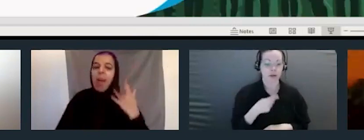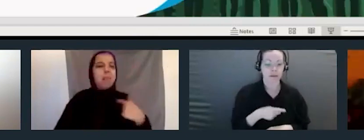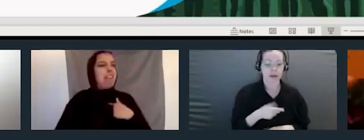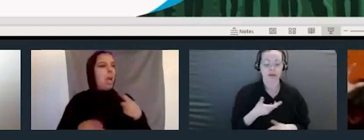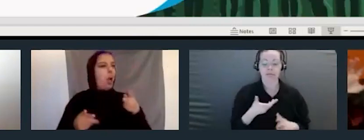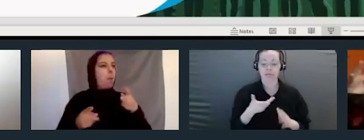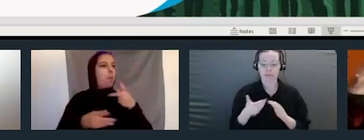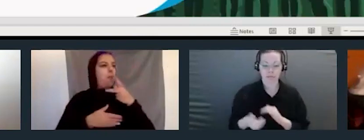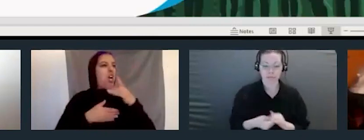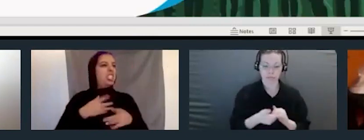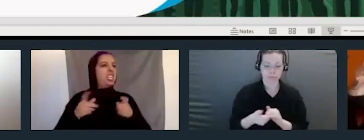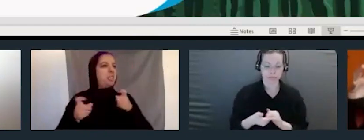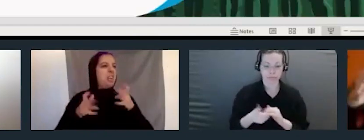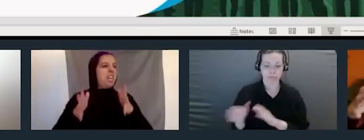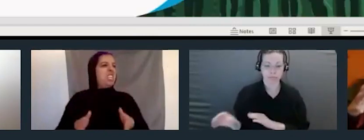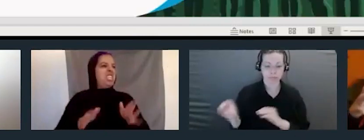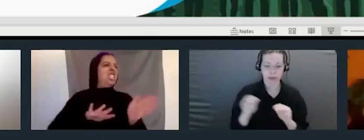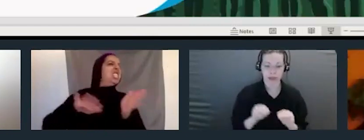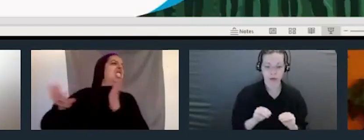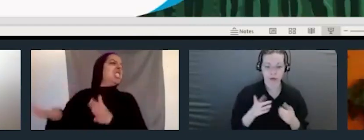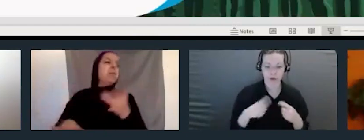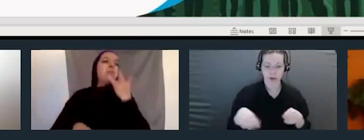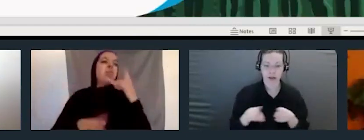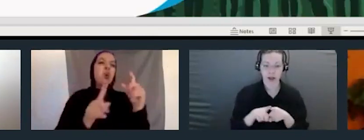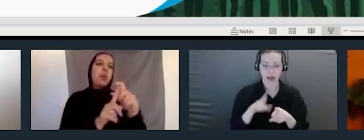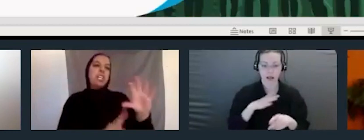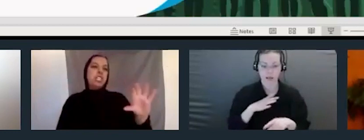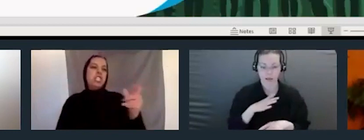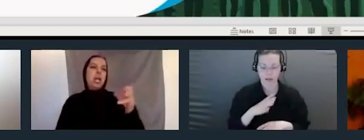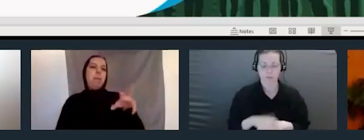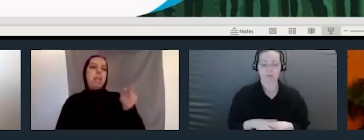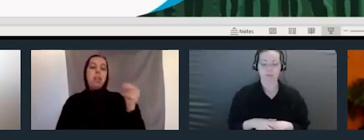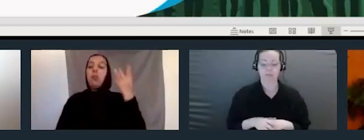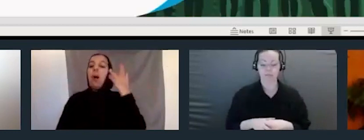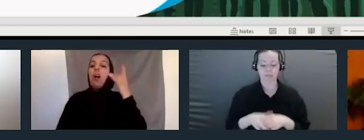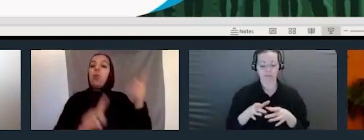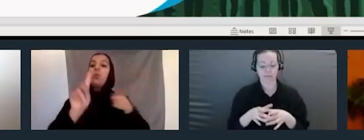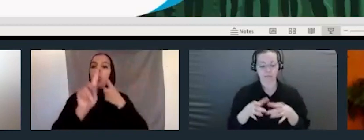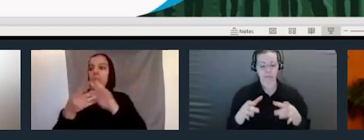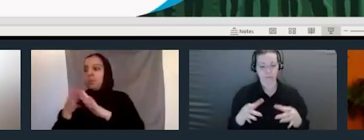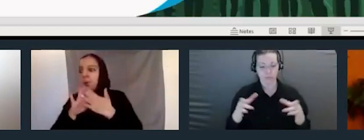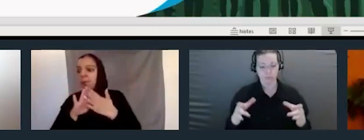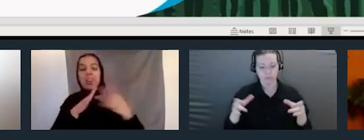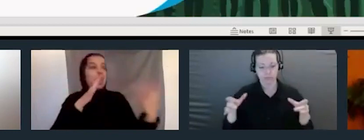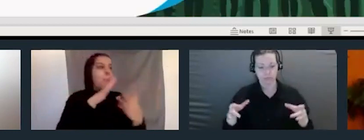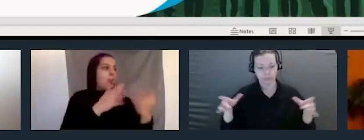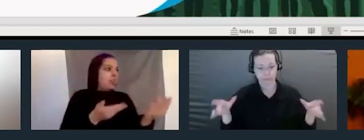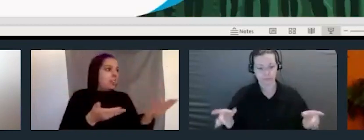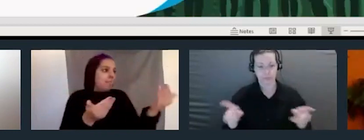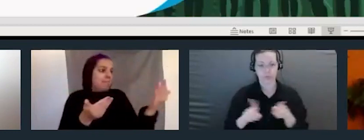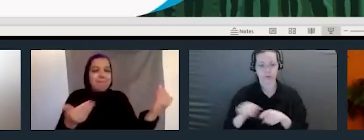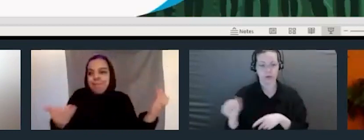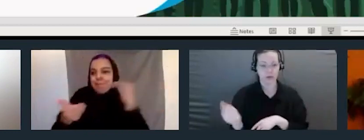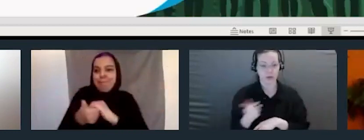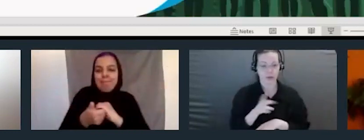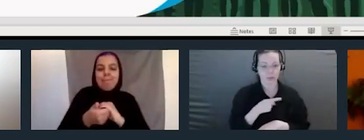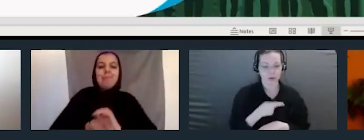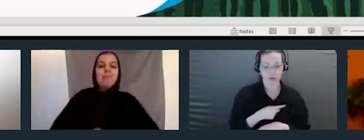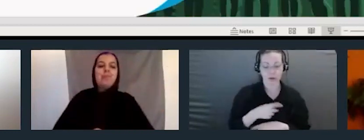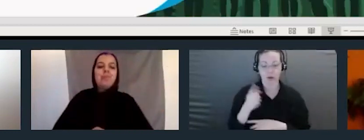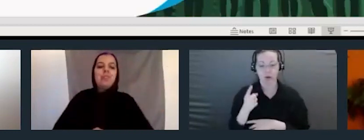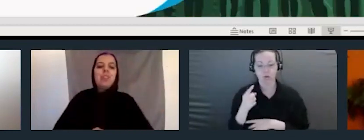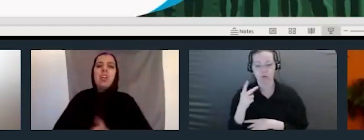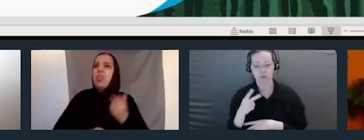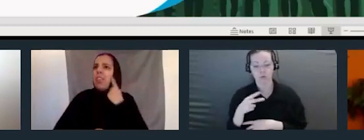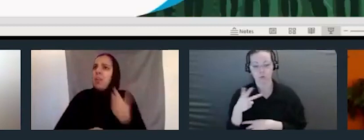et la collectivité. En ce moment, il y en a 88. Mais en fait, non,